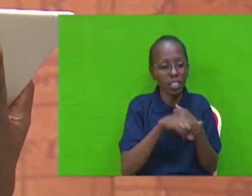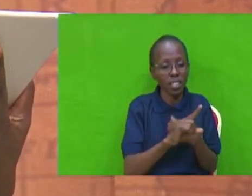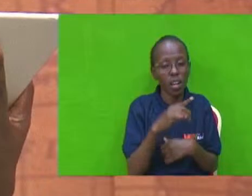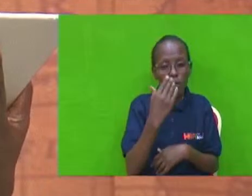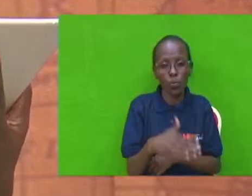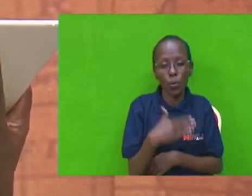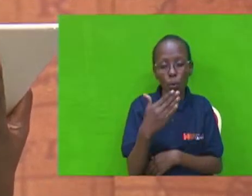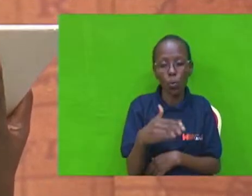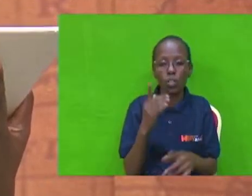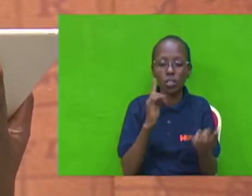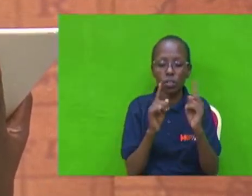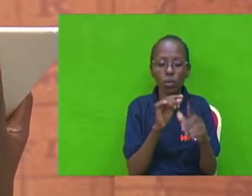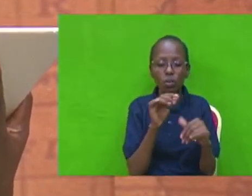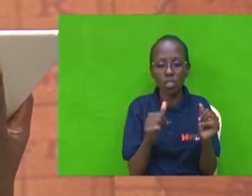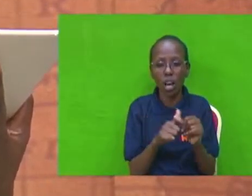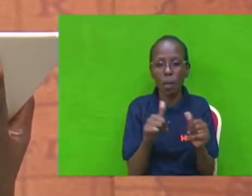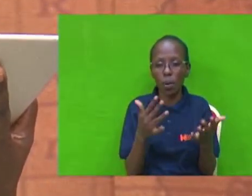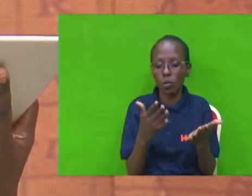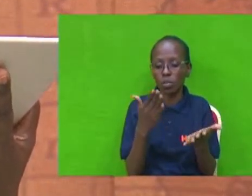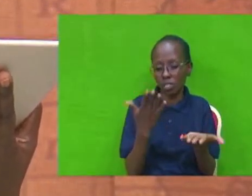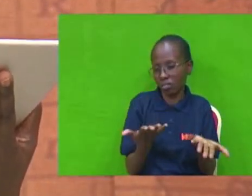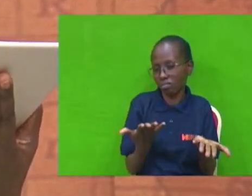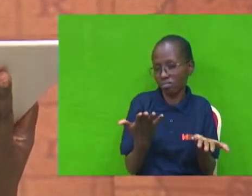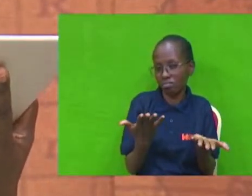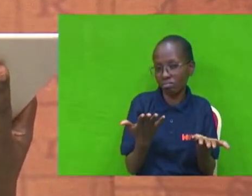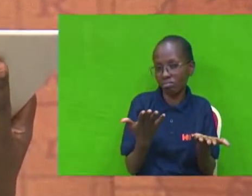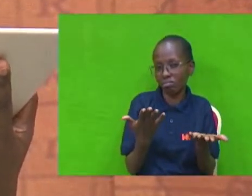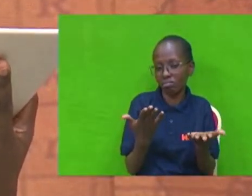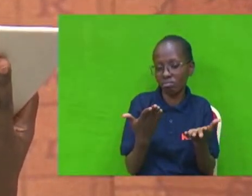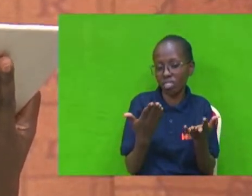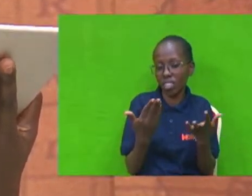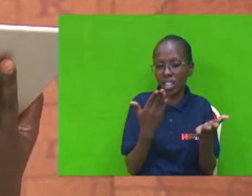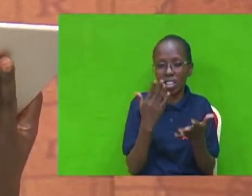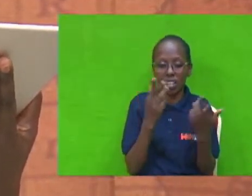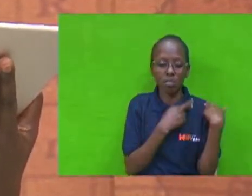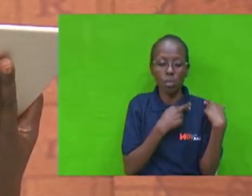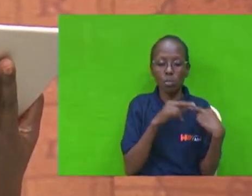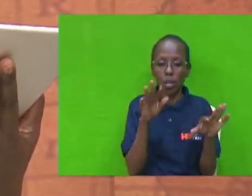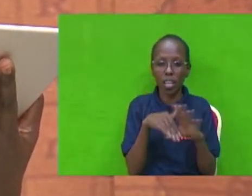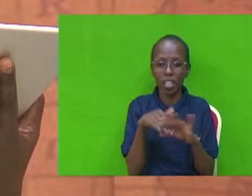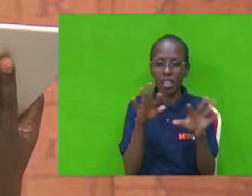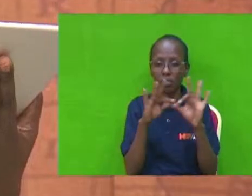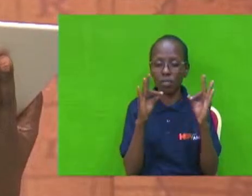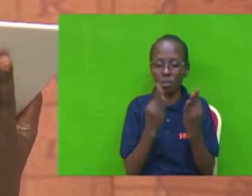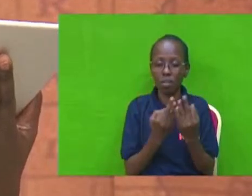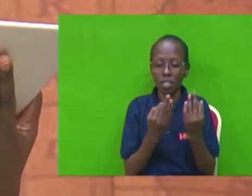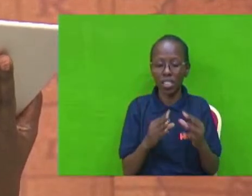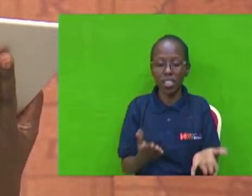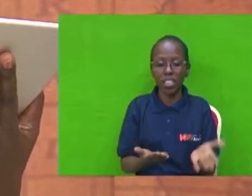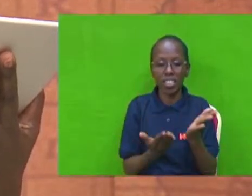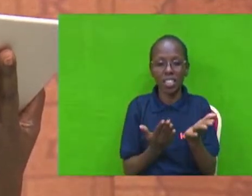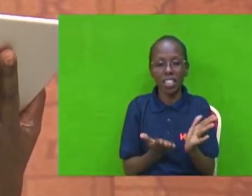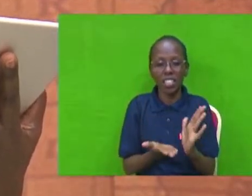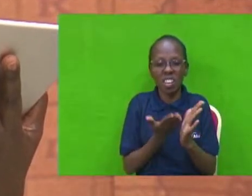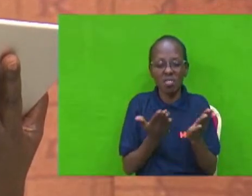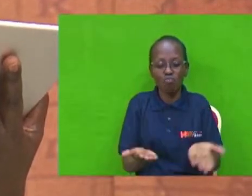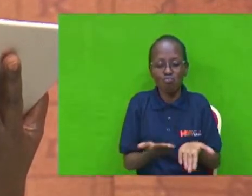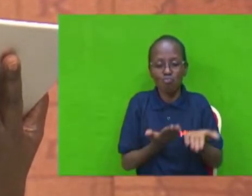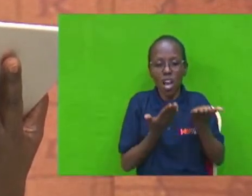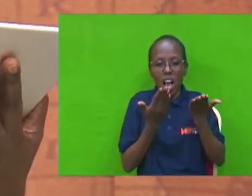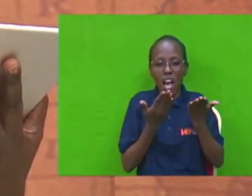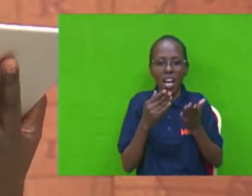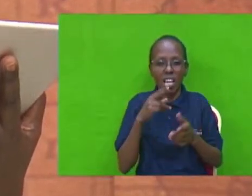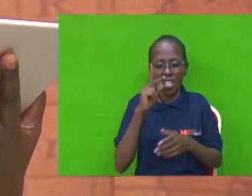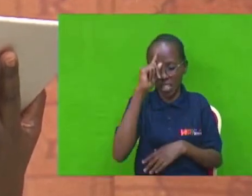saa anaongea juu ya sehemu ama nafasi yake katika familia. It does not increase respect for him. Kwamba